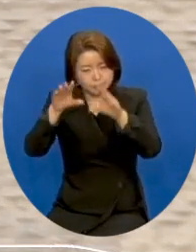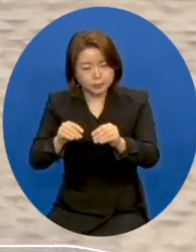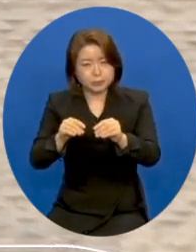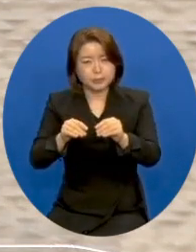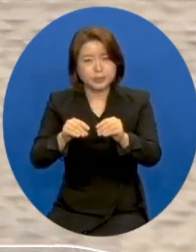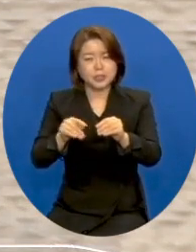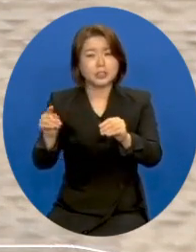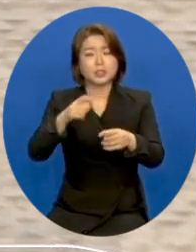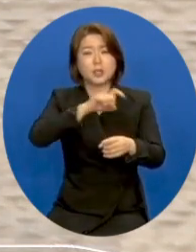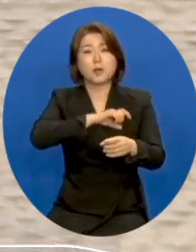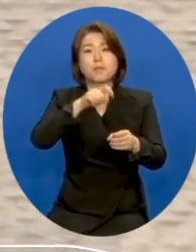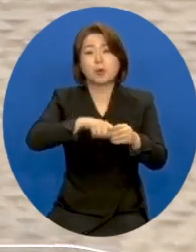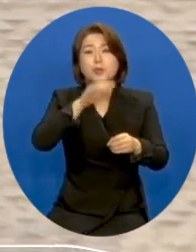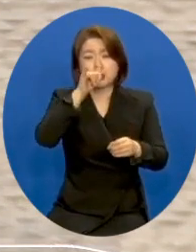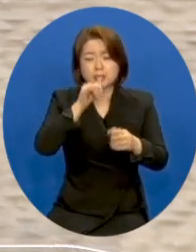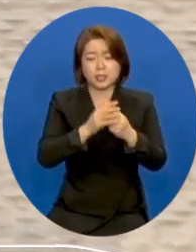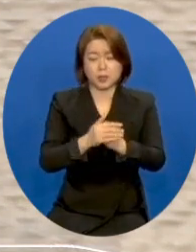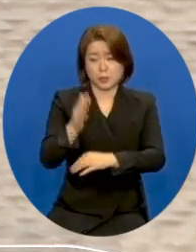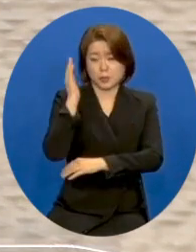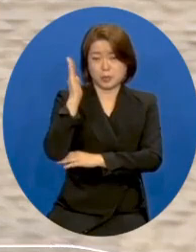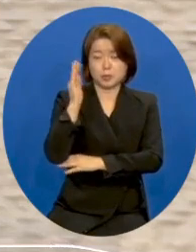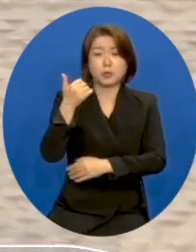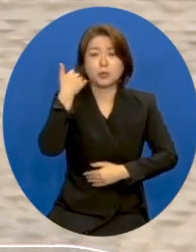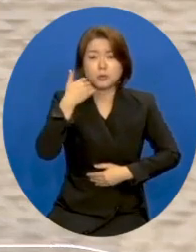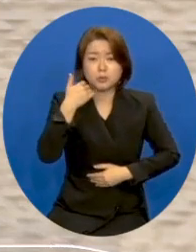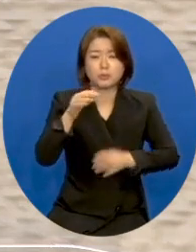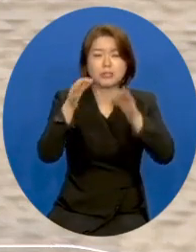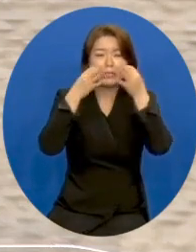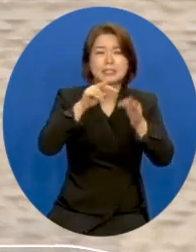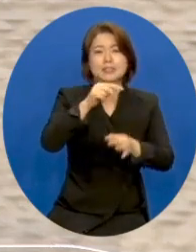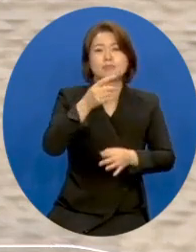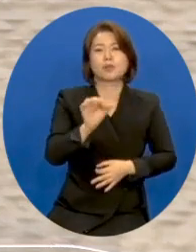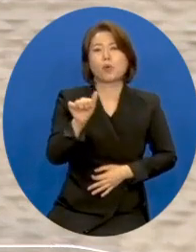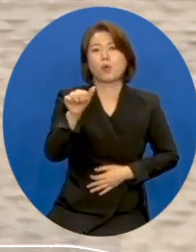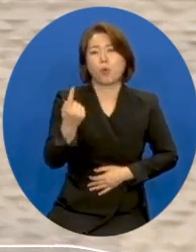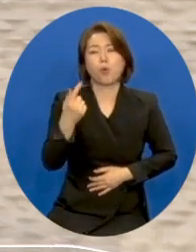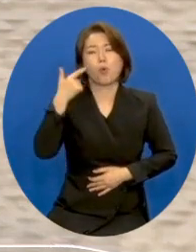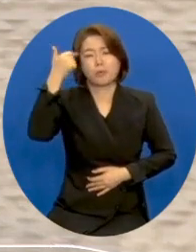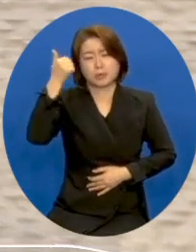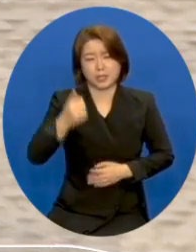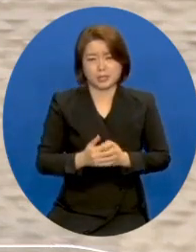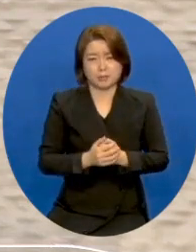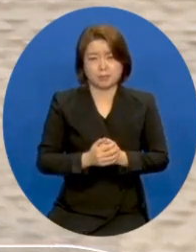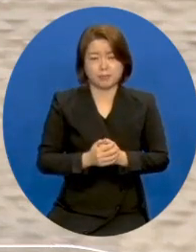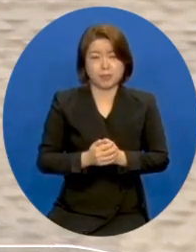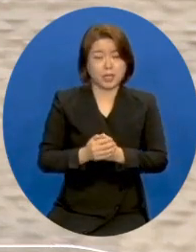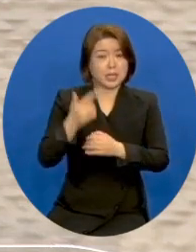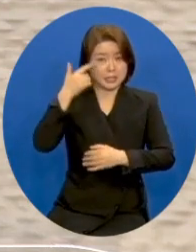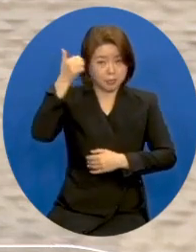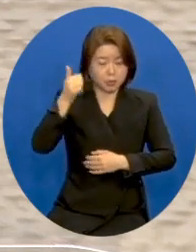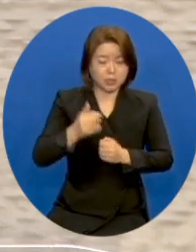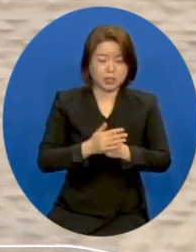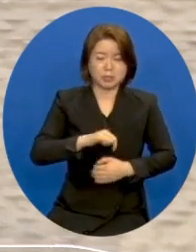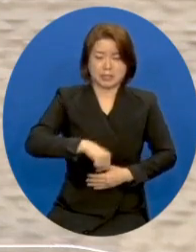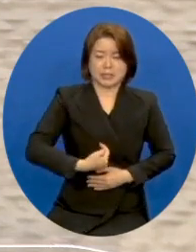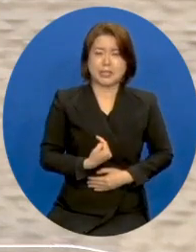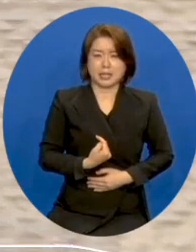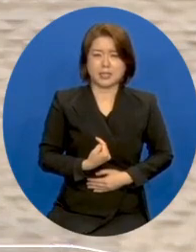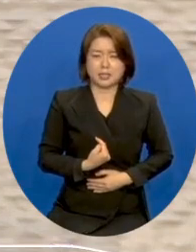주신 목사님이 김동호 목사님이십니다. 그 목사님은 당신